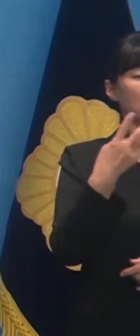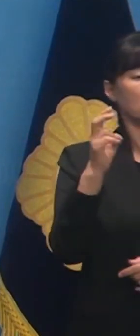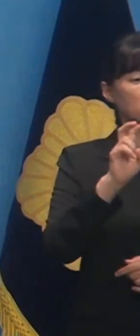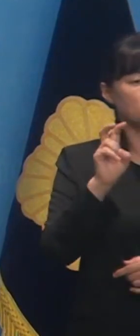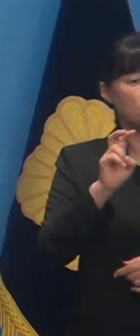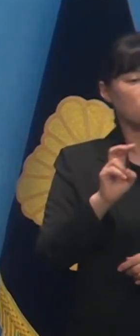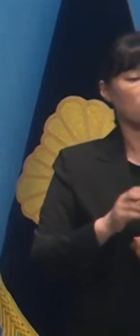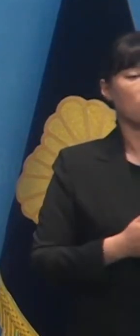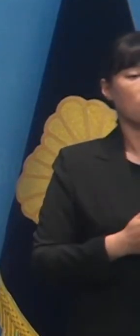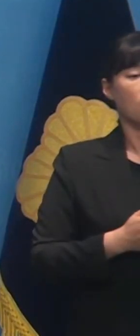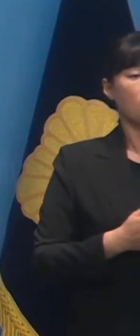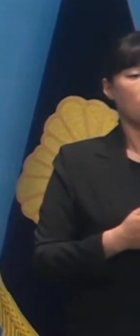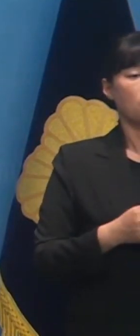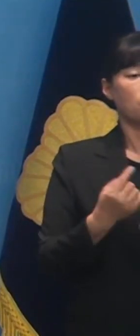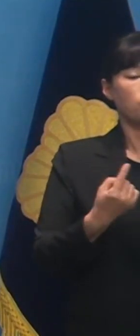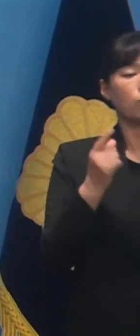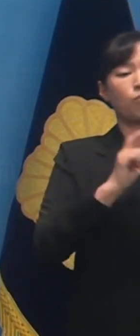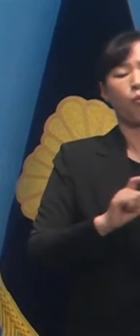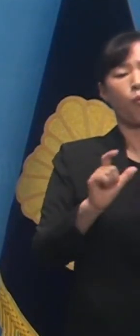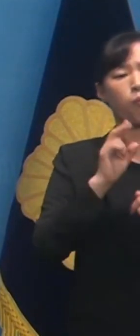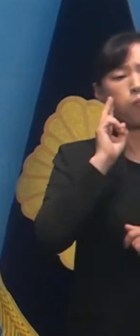4분기 이후 가장 크다고 합니다.